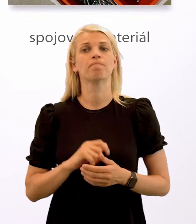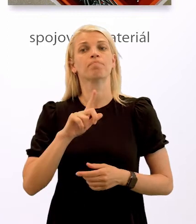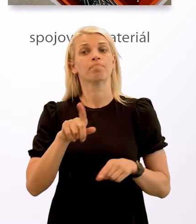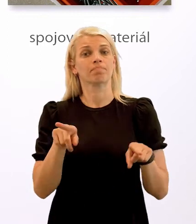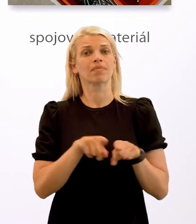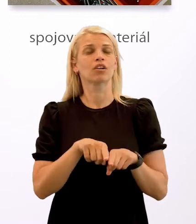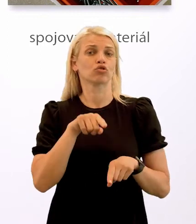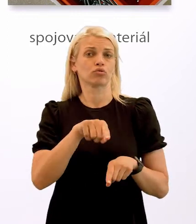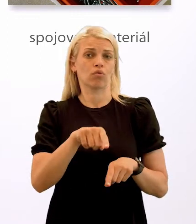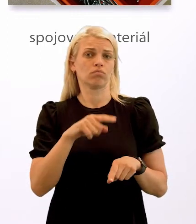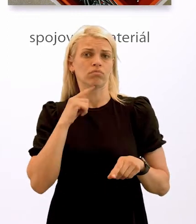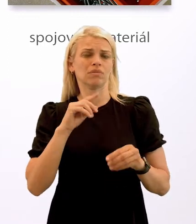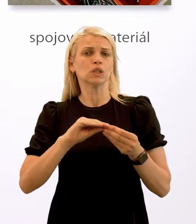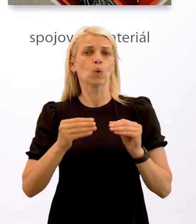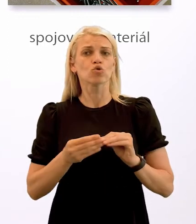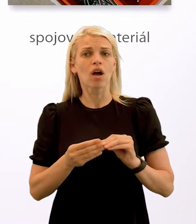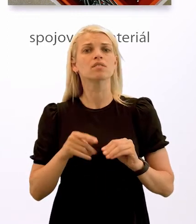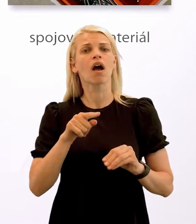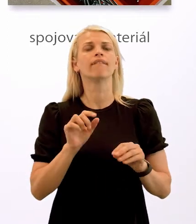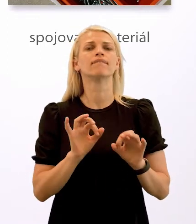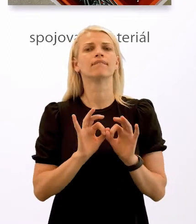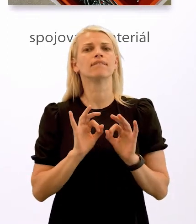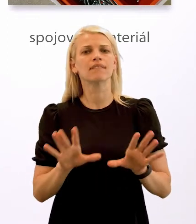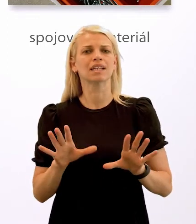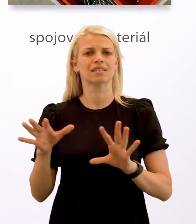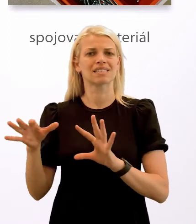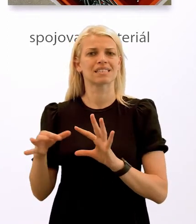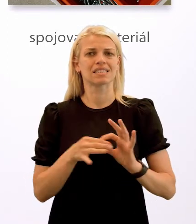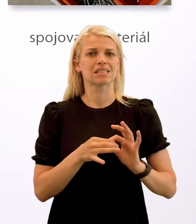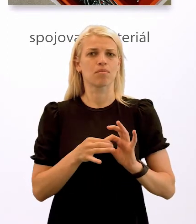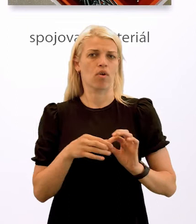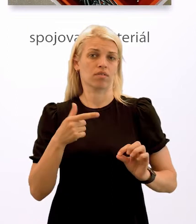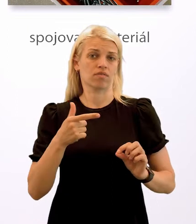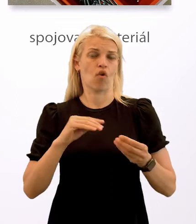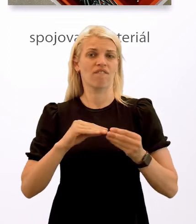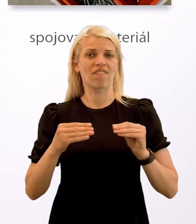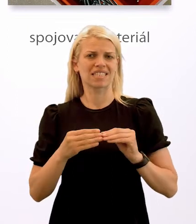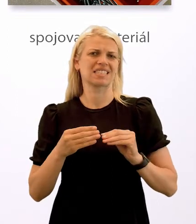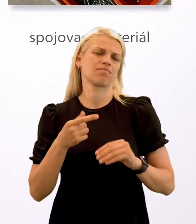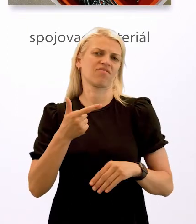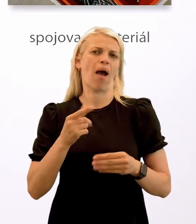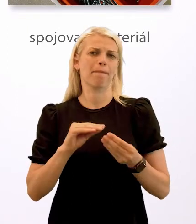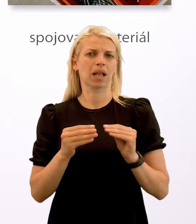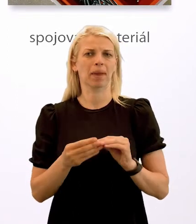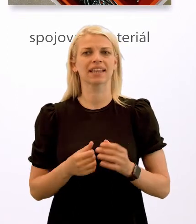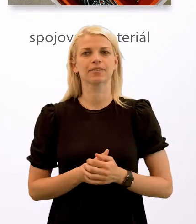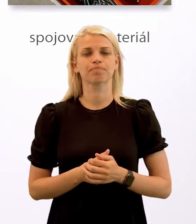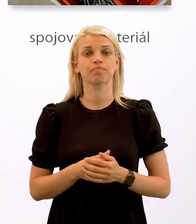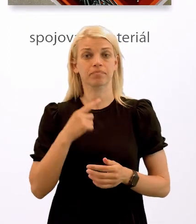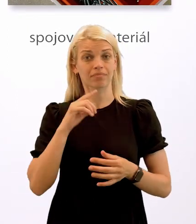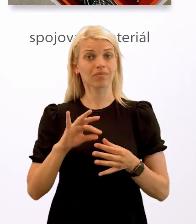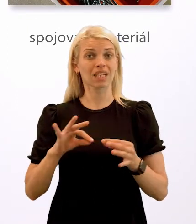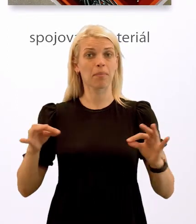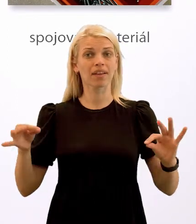je to súčiastka, ktorá nám slúži na spojenie dvoch vecí, dvoch predmetov. V